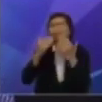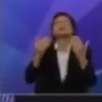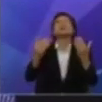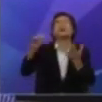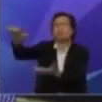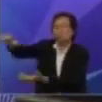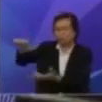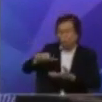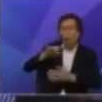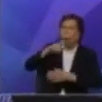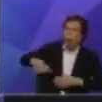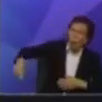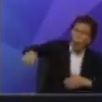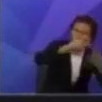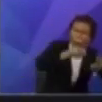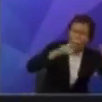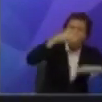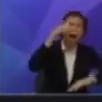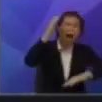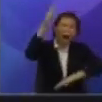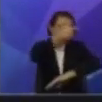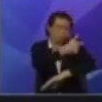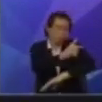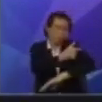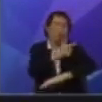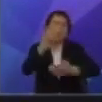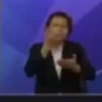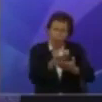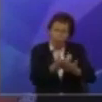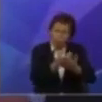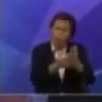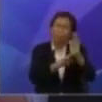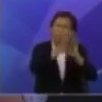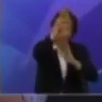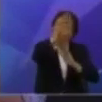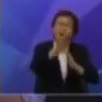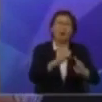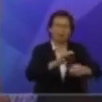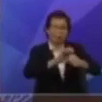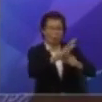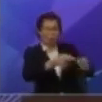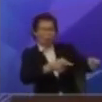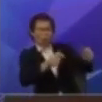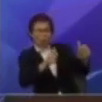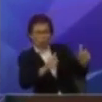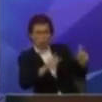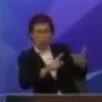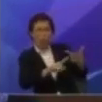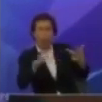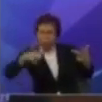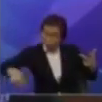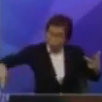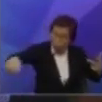dapat suntikan. Jadi di waktu itu bila ekonomi sudah meningkat, COVID dapat kita kawal, sebahagian besar rakyat